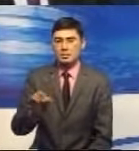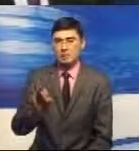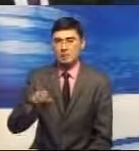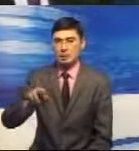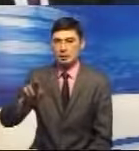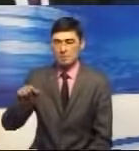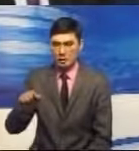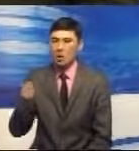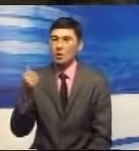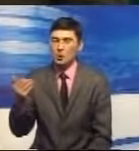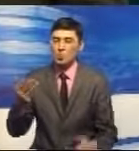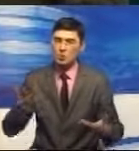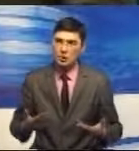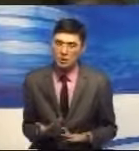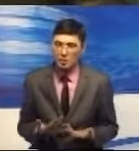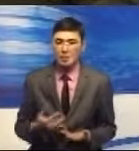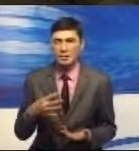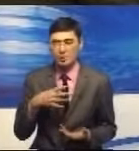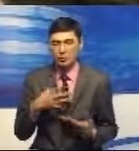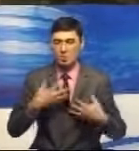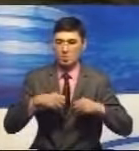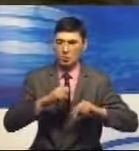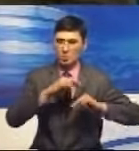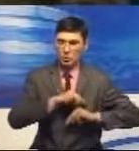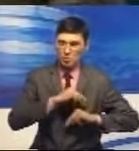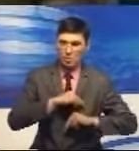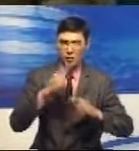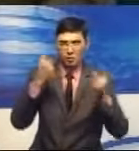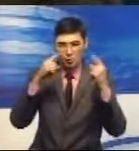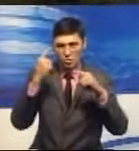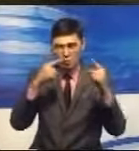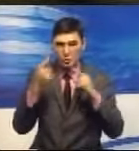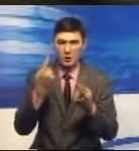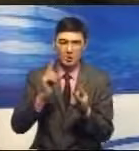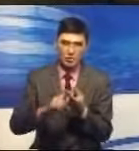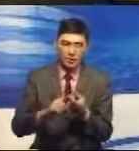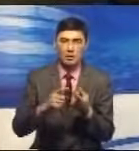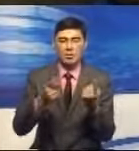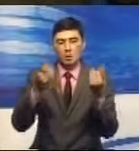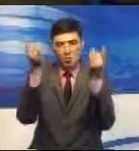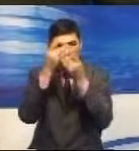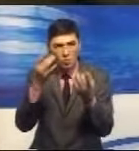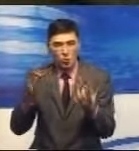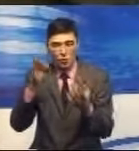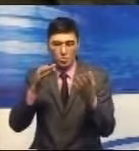Құлжанованың өмірі мен шығармашылығын, мәдени ағарту қызметін,